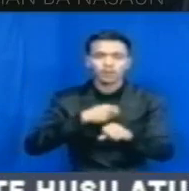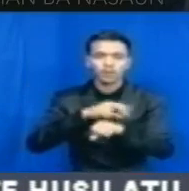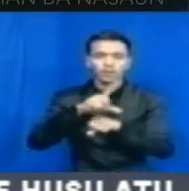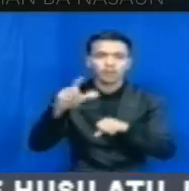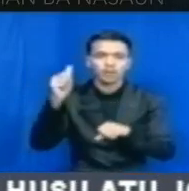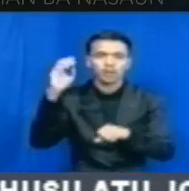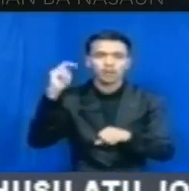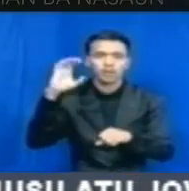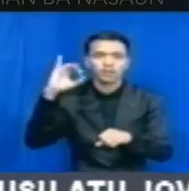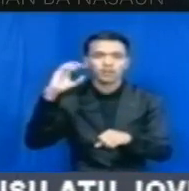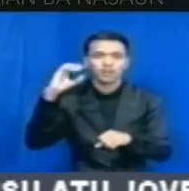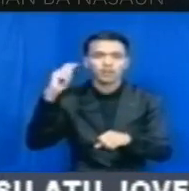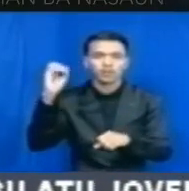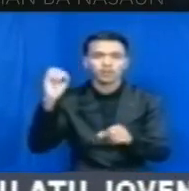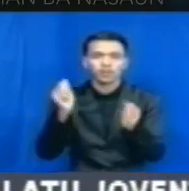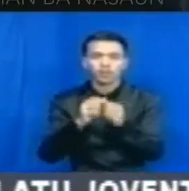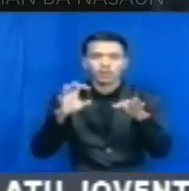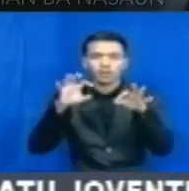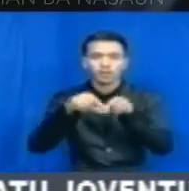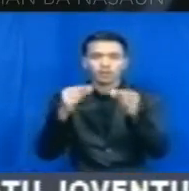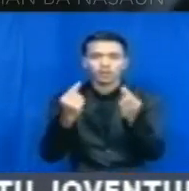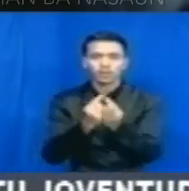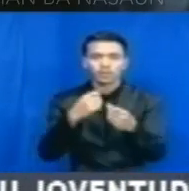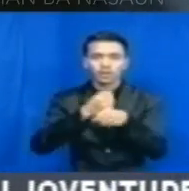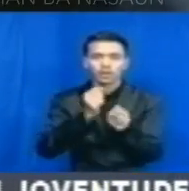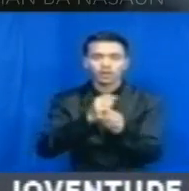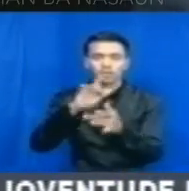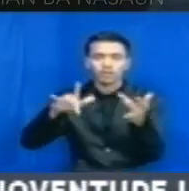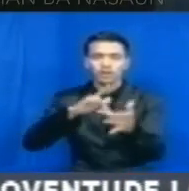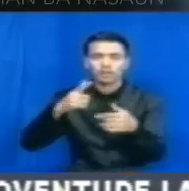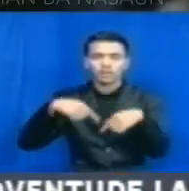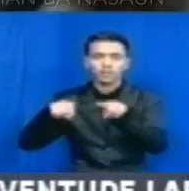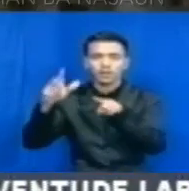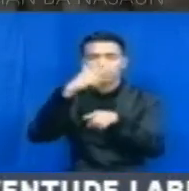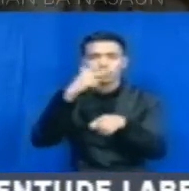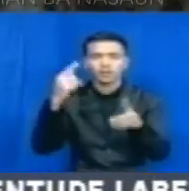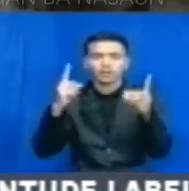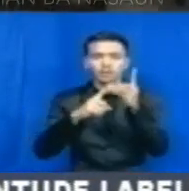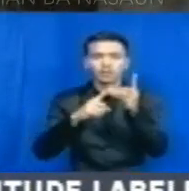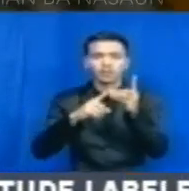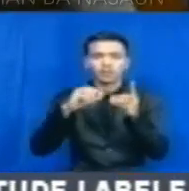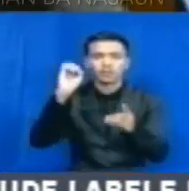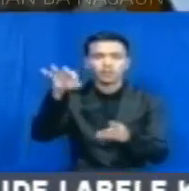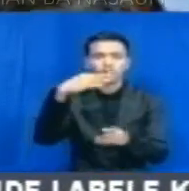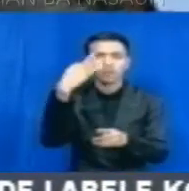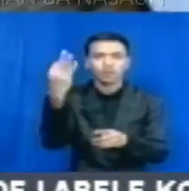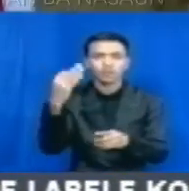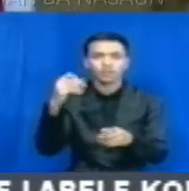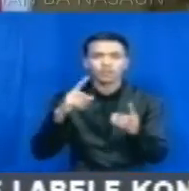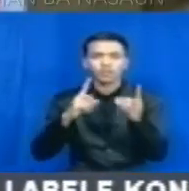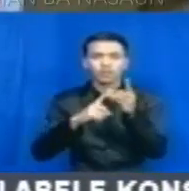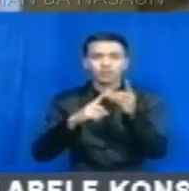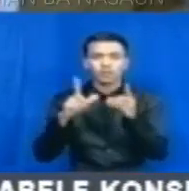Aniceto Guterres, ho comitiva, nebesi halau viazem ba Indonesia, iha loron sanulu resensia, to